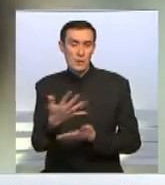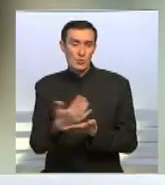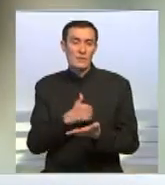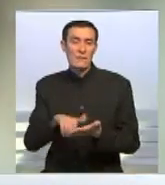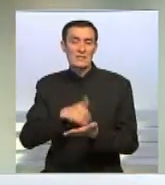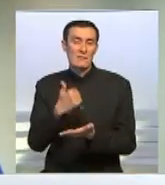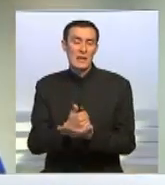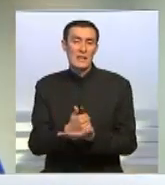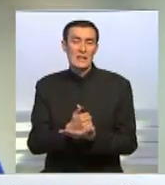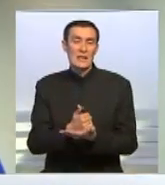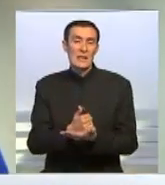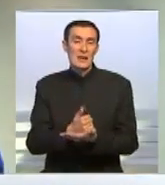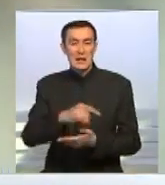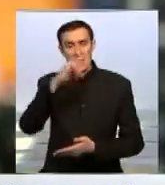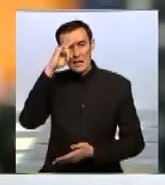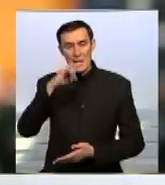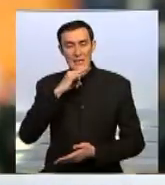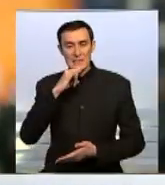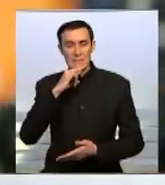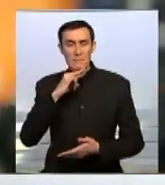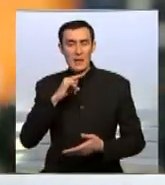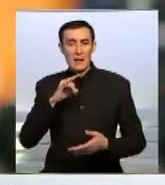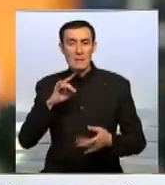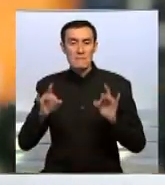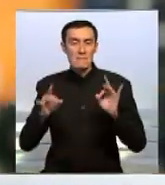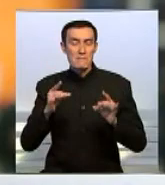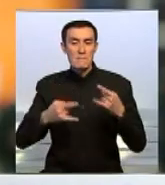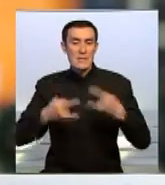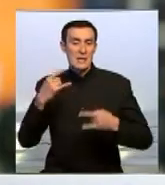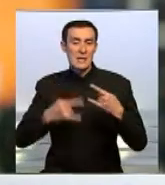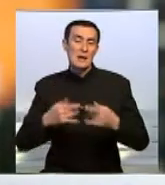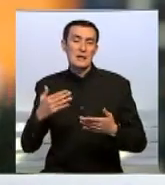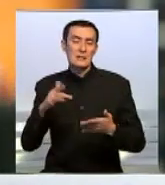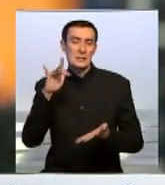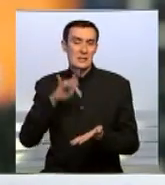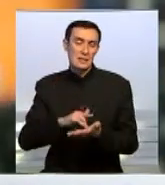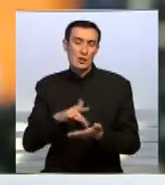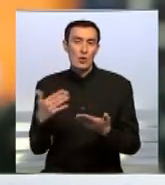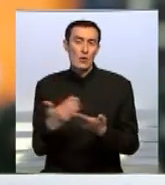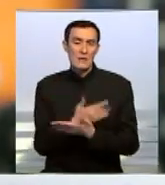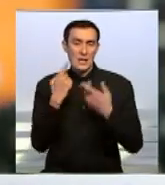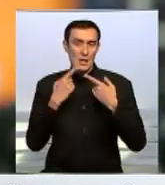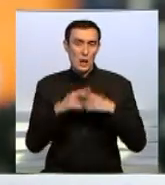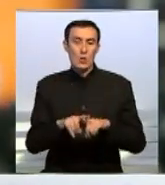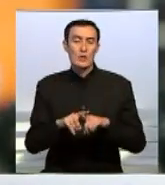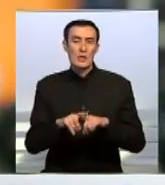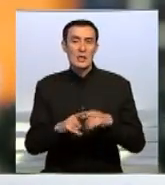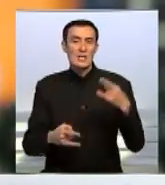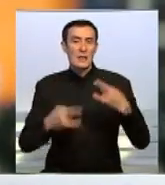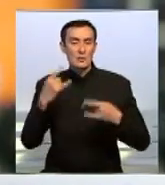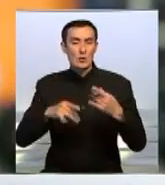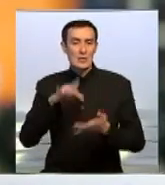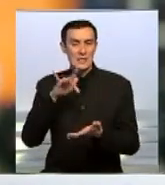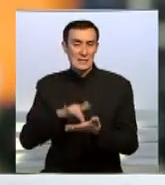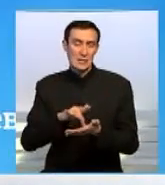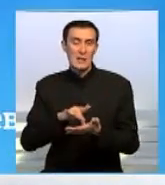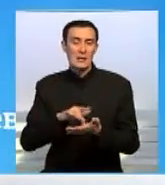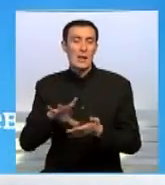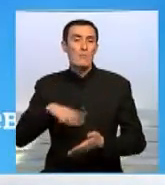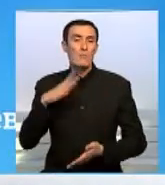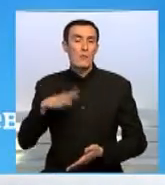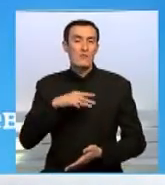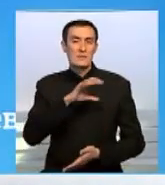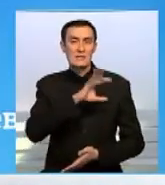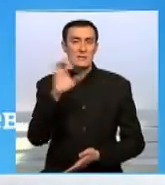возглавляет Казмедиа-центр в Астане. Пожалуй, на сегодня самый передовой с точки зрения технологий телевизионный центр вообще на всем